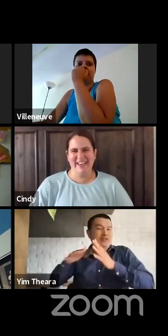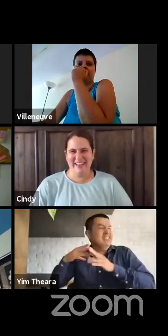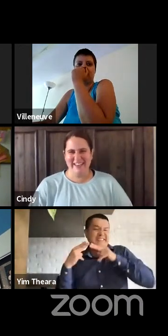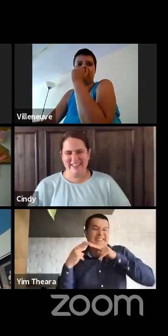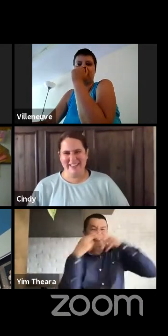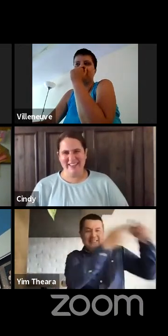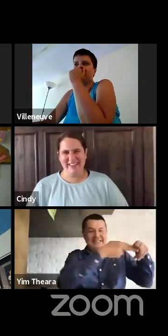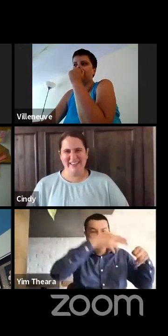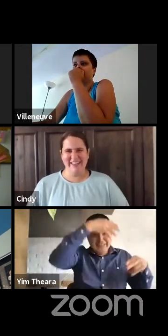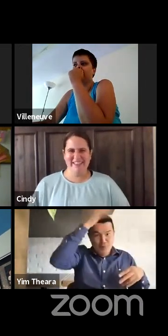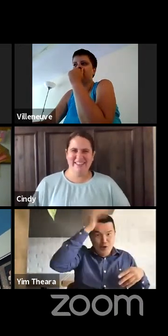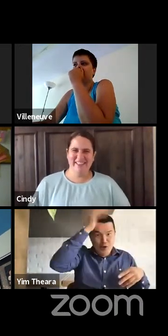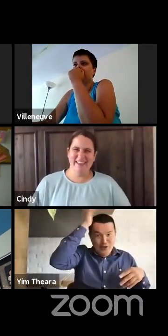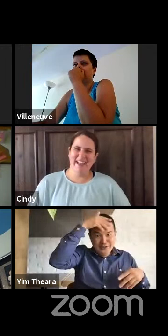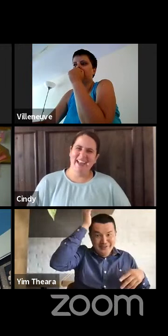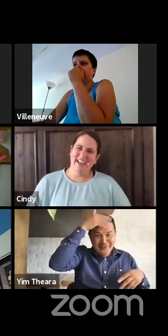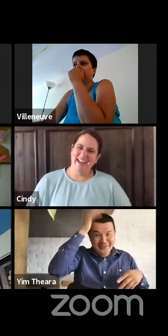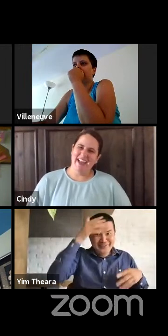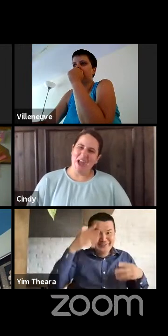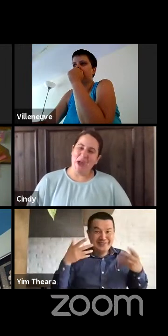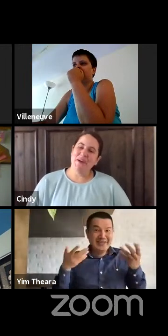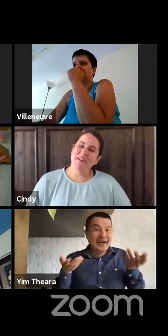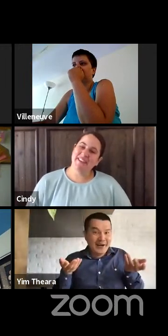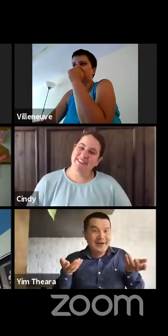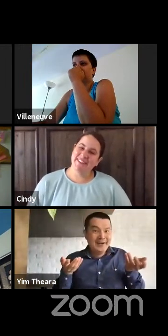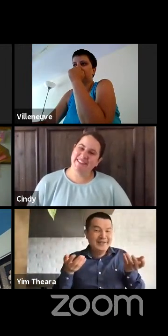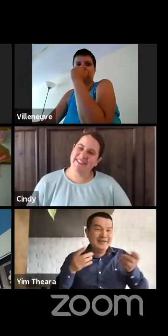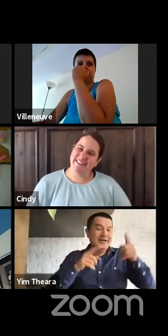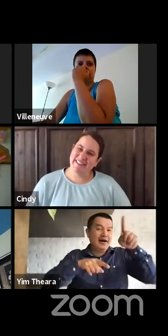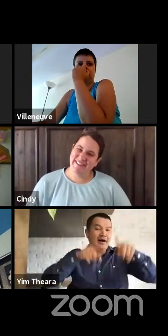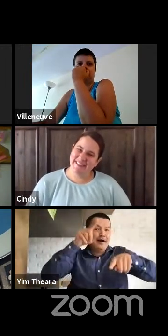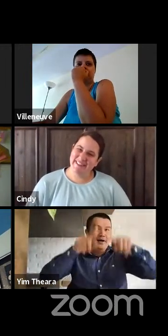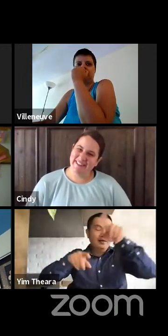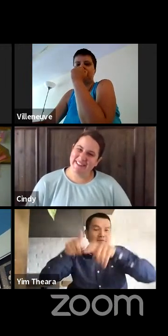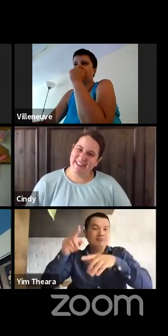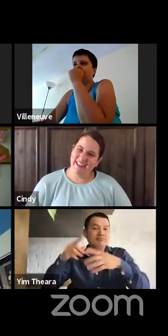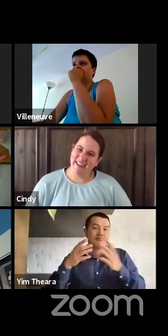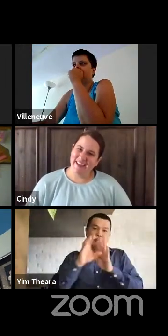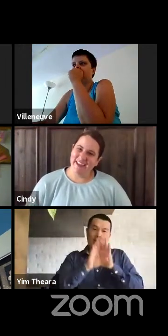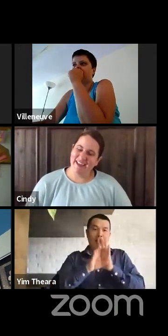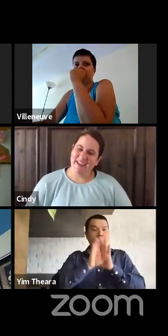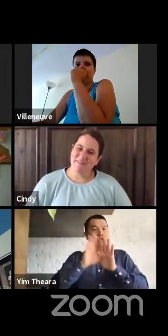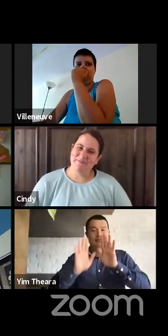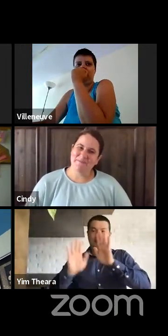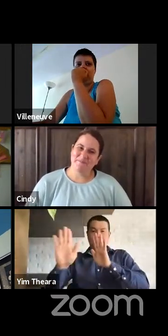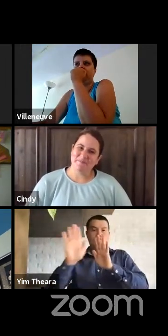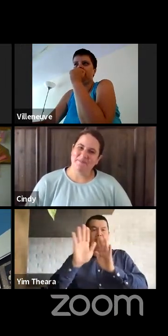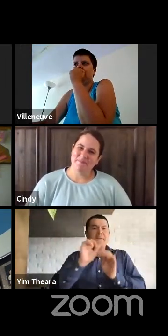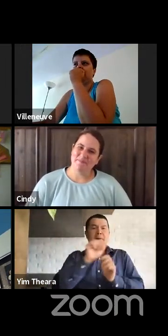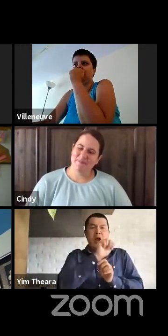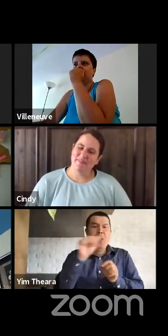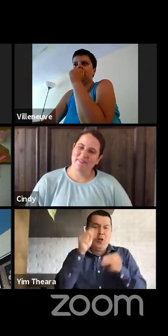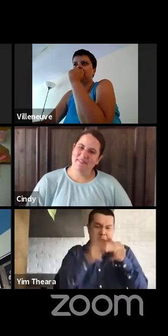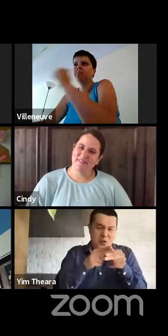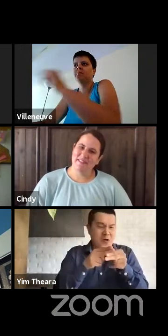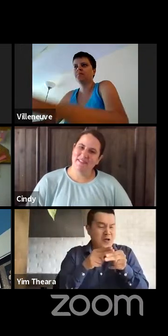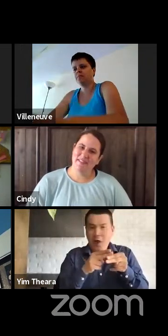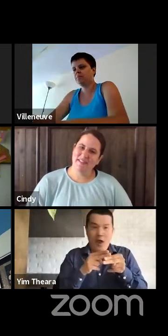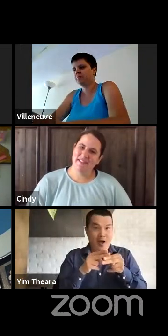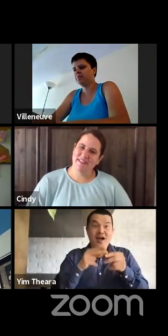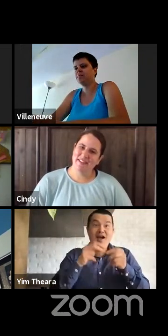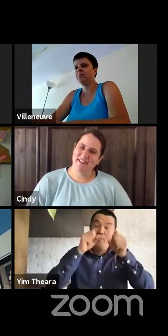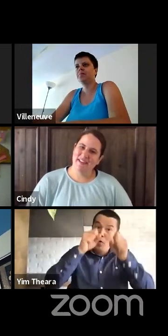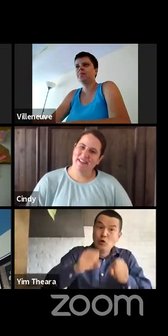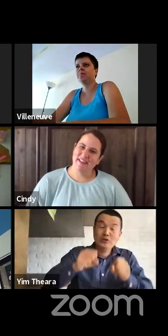que les sourds l'ont baptisé Trump. Voilà. Donc, c'est vraiment lié à